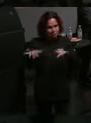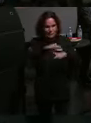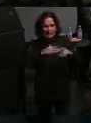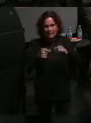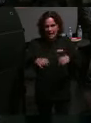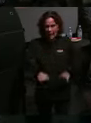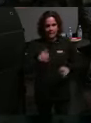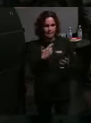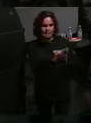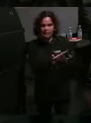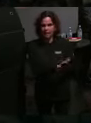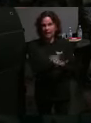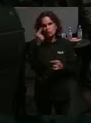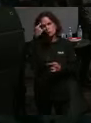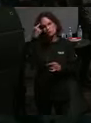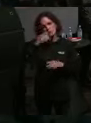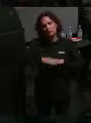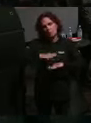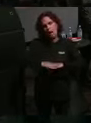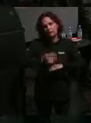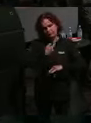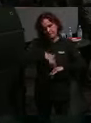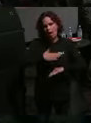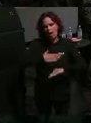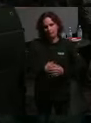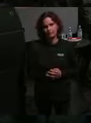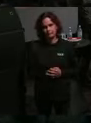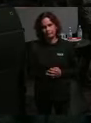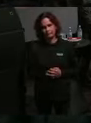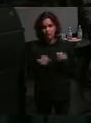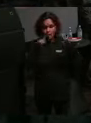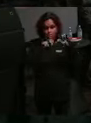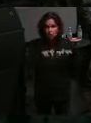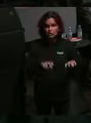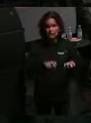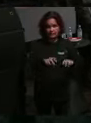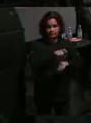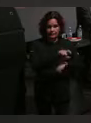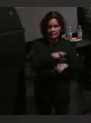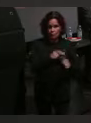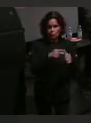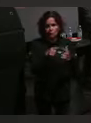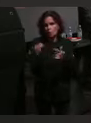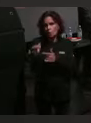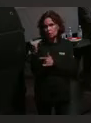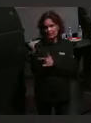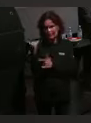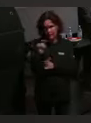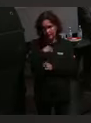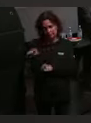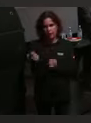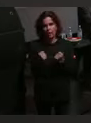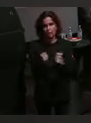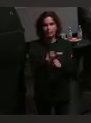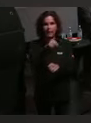skulle presentere et kunnskapsgrunnlag må vi jo ha, tross alt, når forskningsinstitutter og universiteter står som arrangører. Det